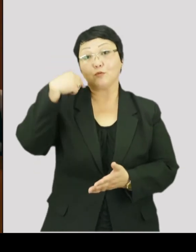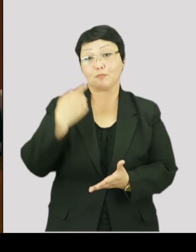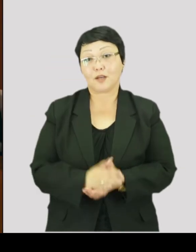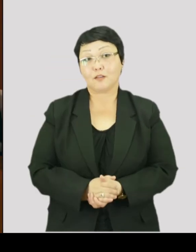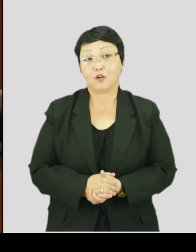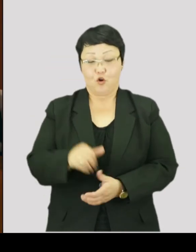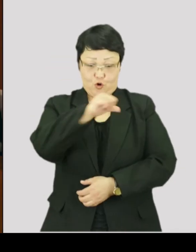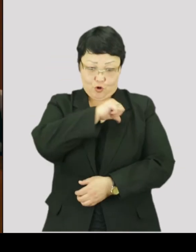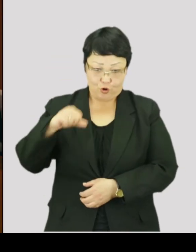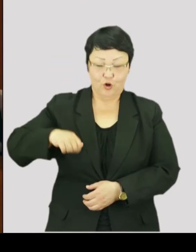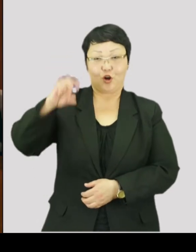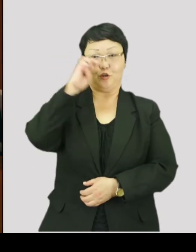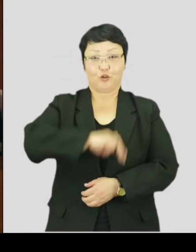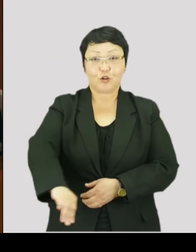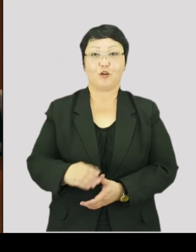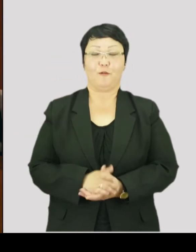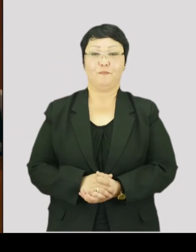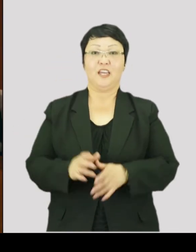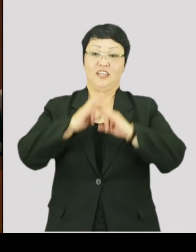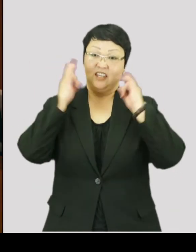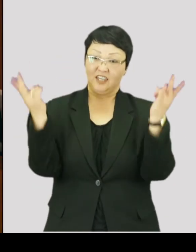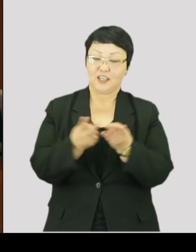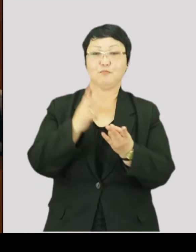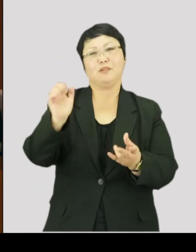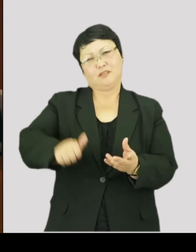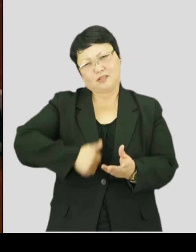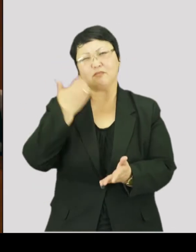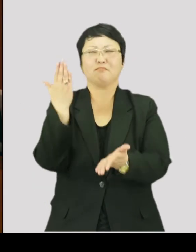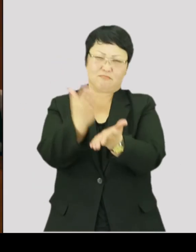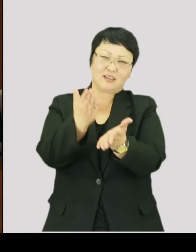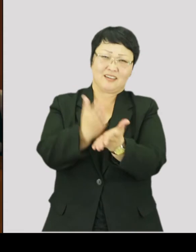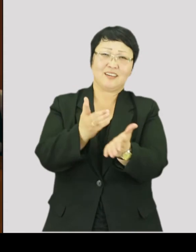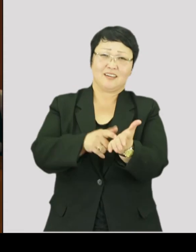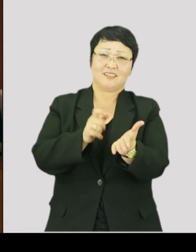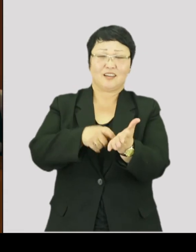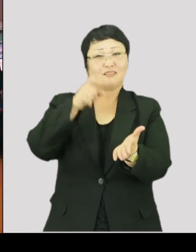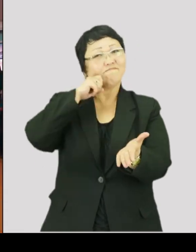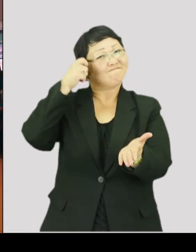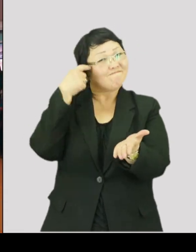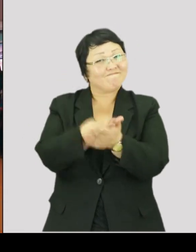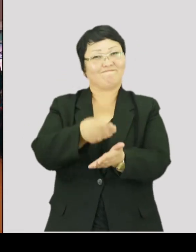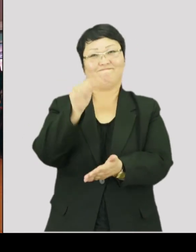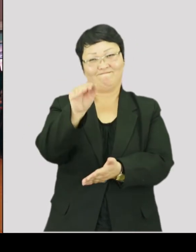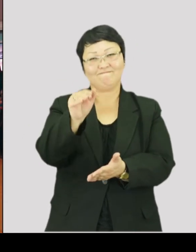одоо өөрсдийнхөө төлөө нийгмийн идэвхтэй байгаа ч гэж хэлмээр байна.